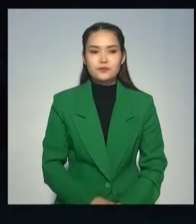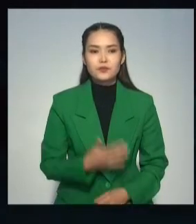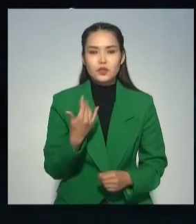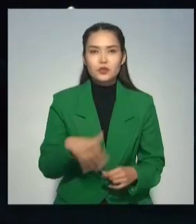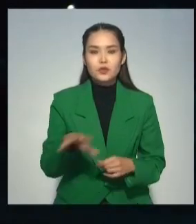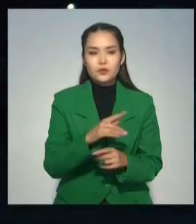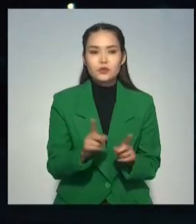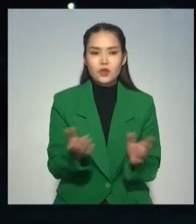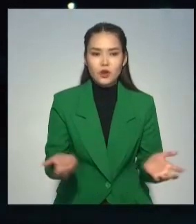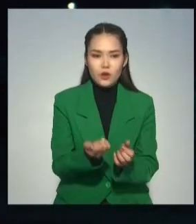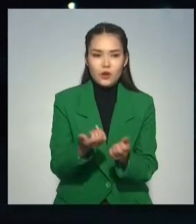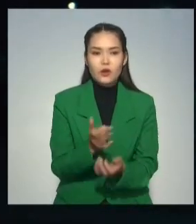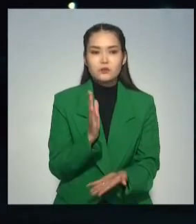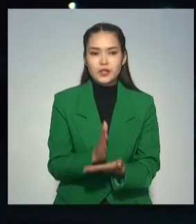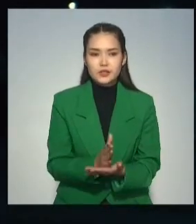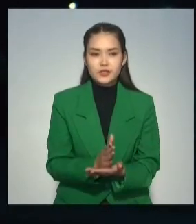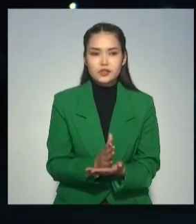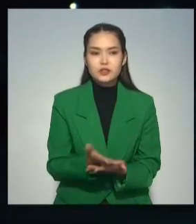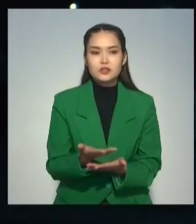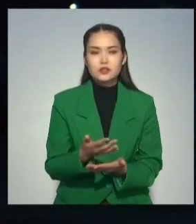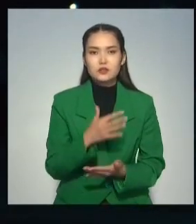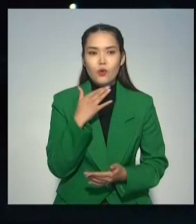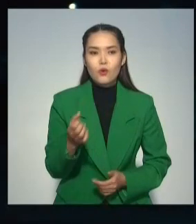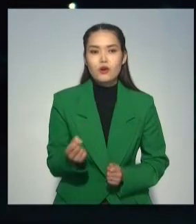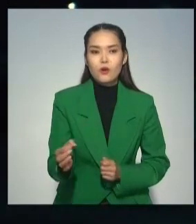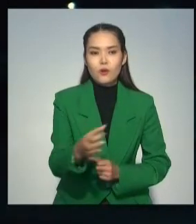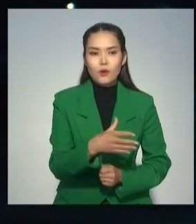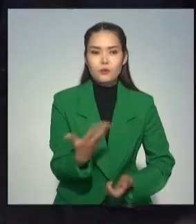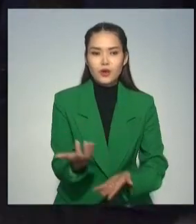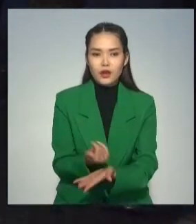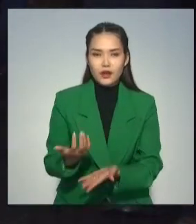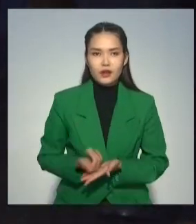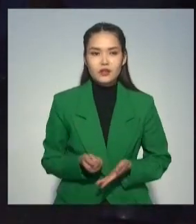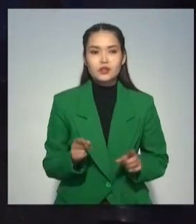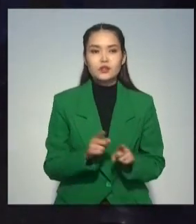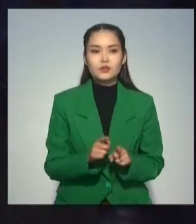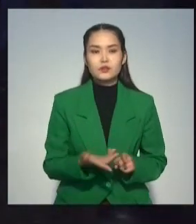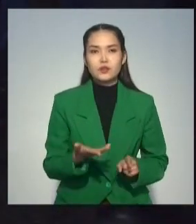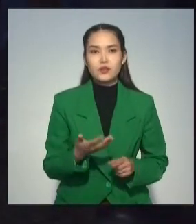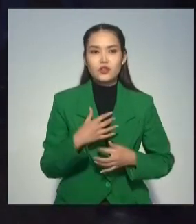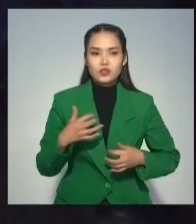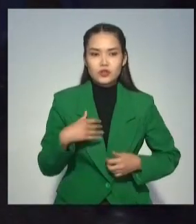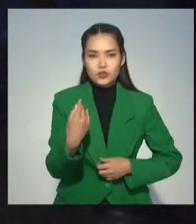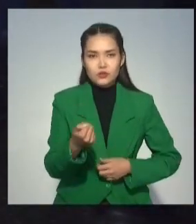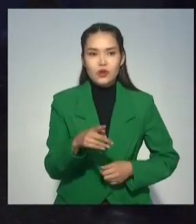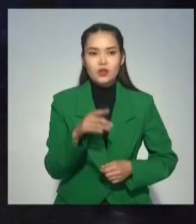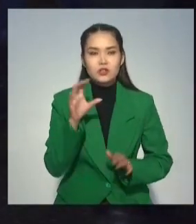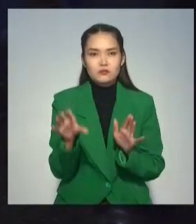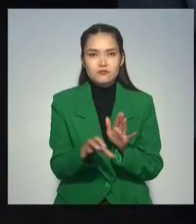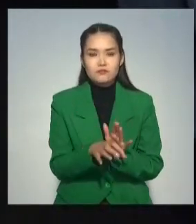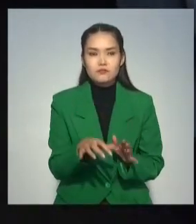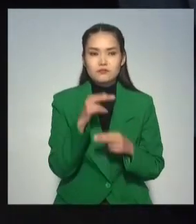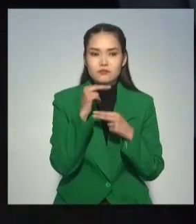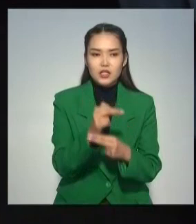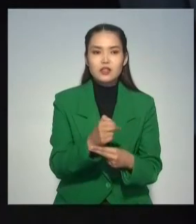ол объект полный құлап қалған үй, қосымды үй, жеті қабатты үй, таудай болып жаңа үйдің астына адамдар қалған. Ол